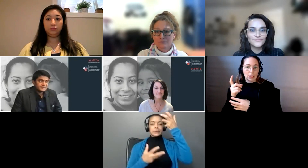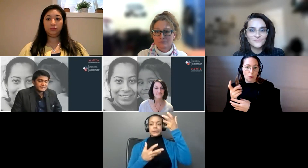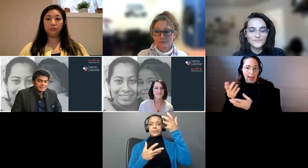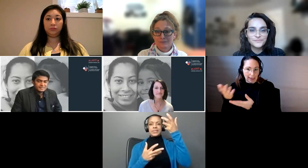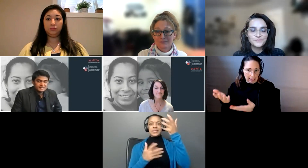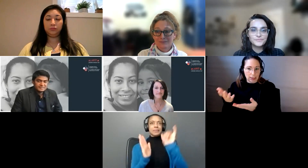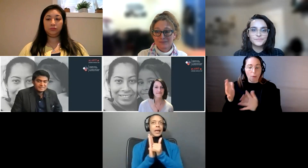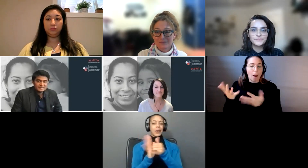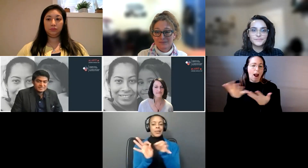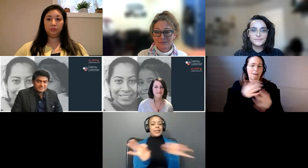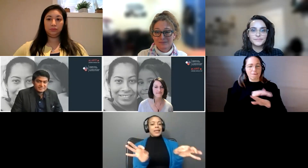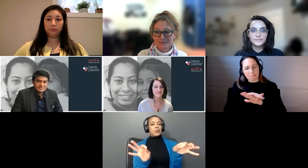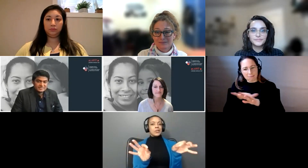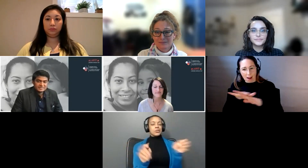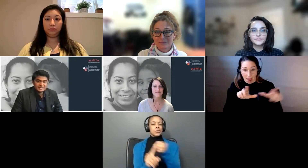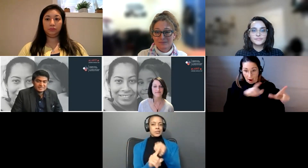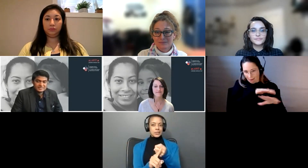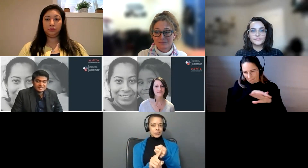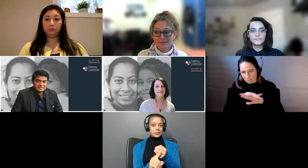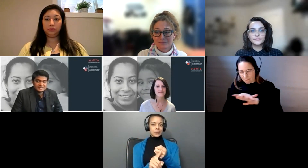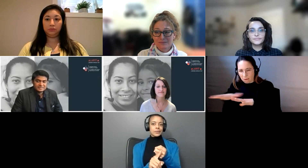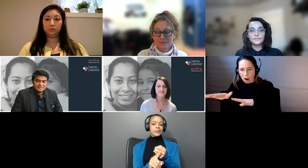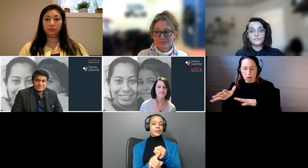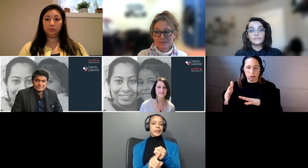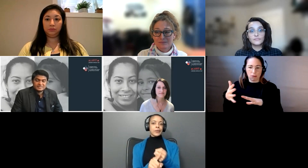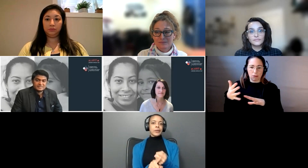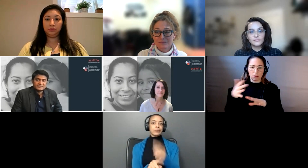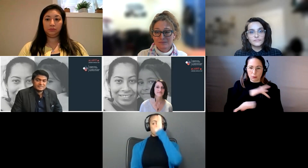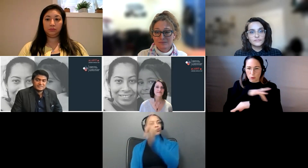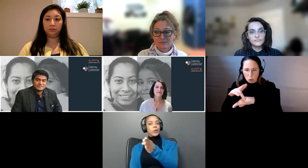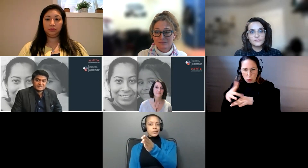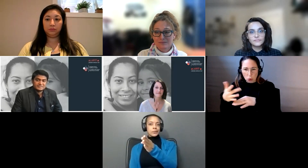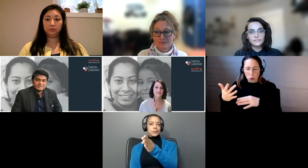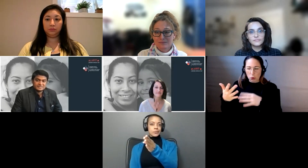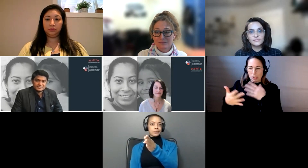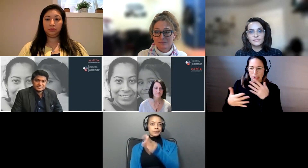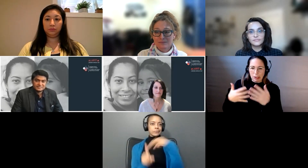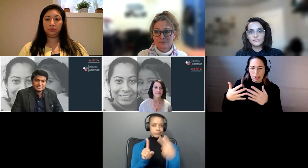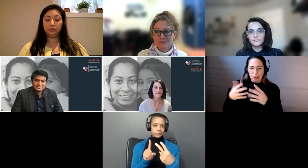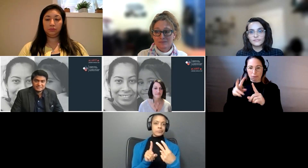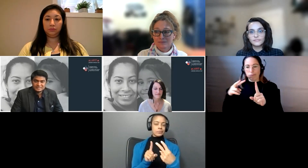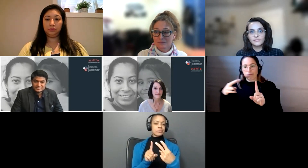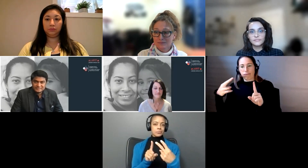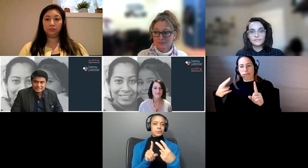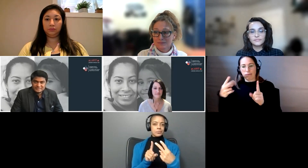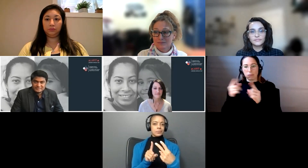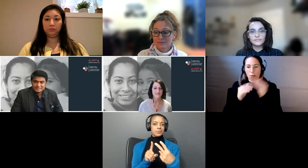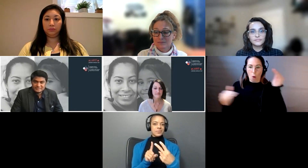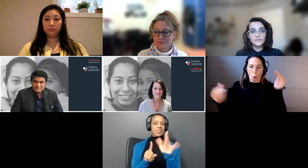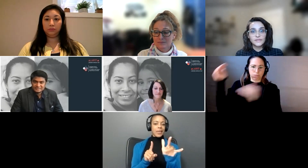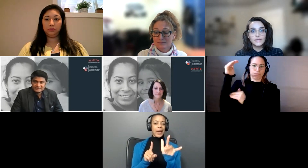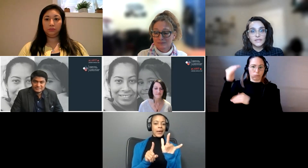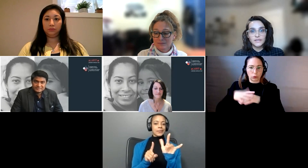Donc, comment est-ce que la langue affecte cette vue homogénéiste de la